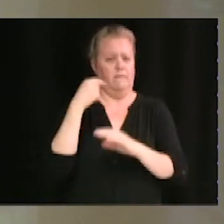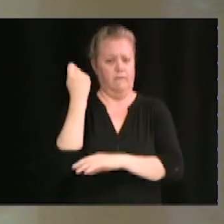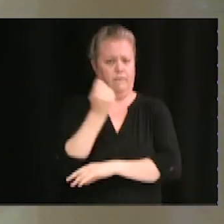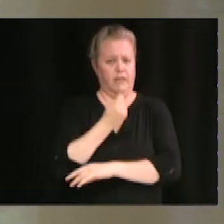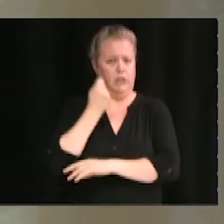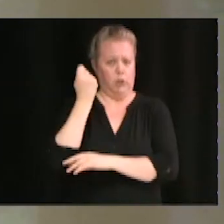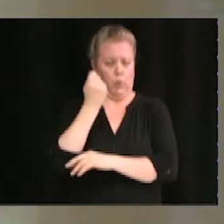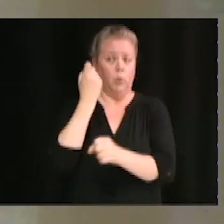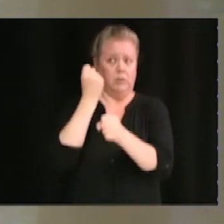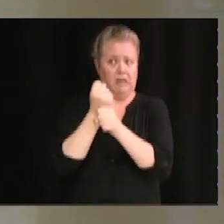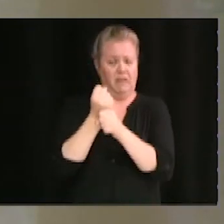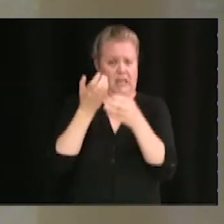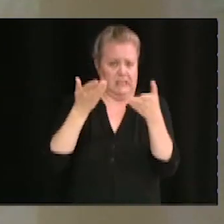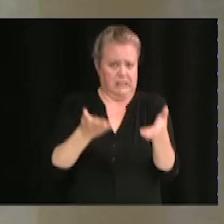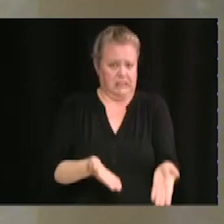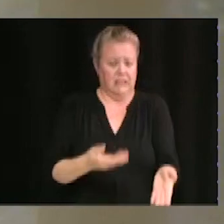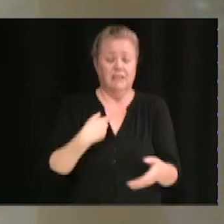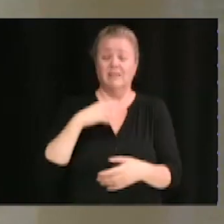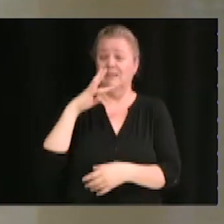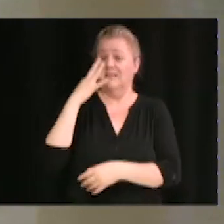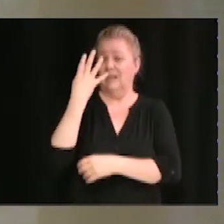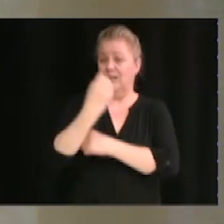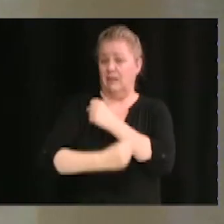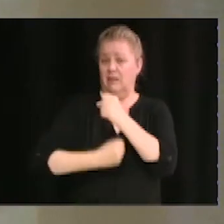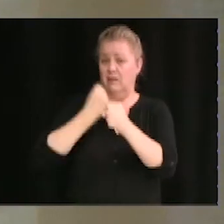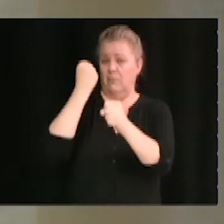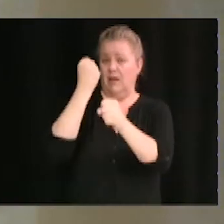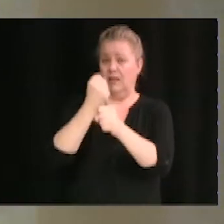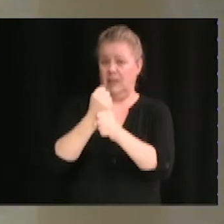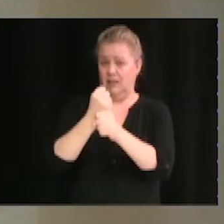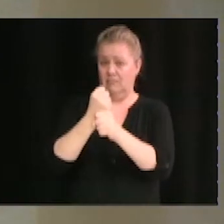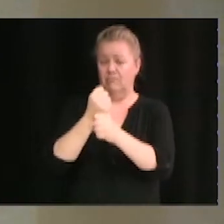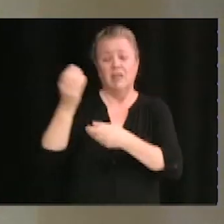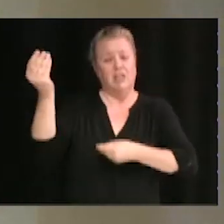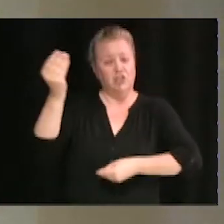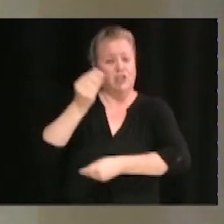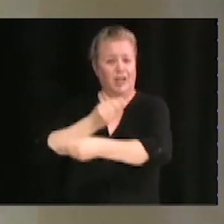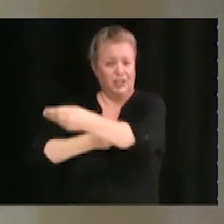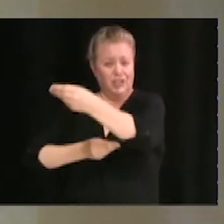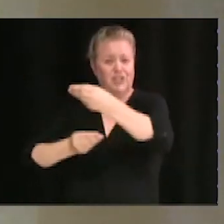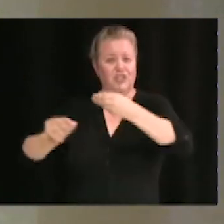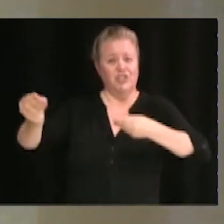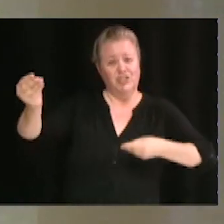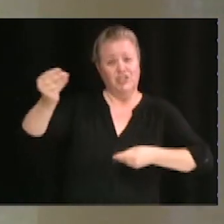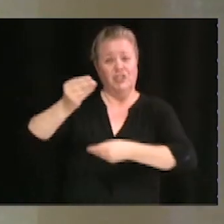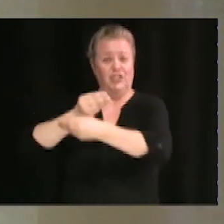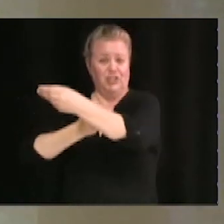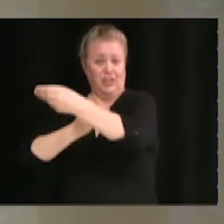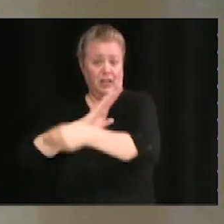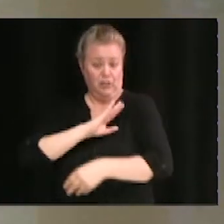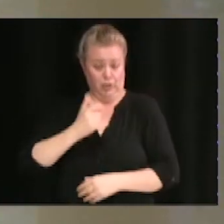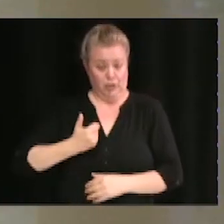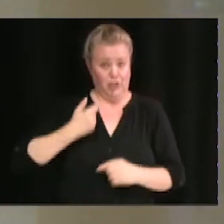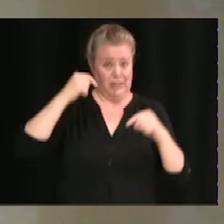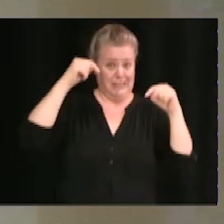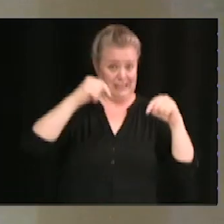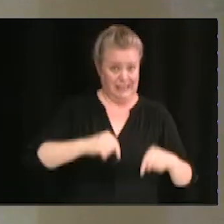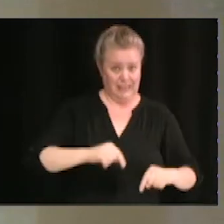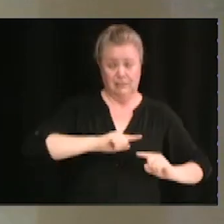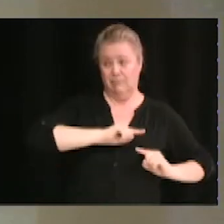C'est la quatrième édition de cet échange étudiant qui permet également des jeunes de chez nous d'aller travailler